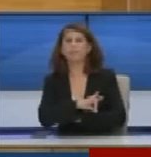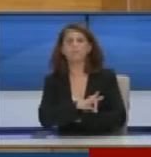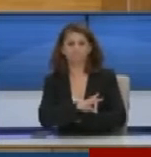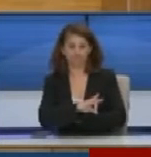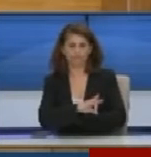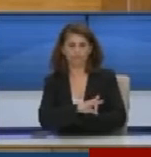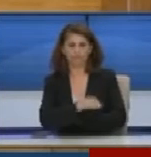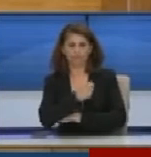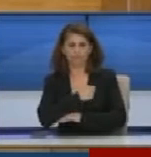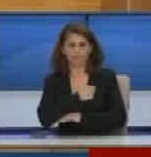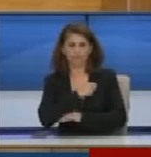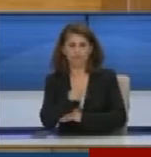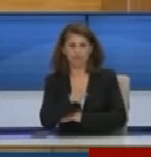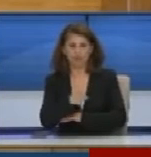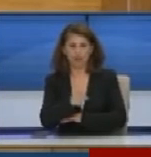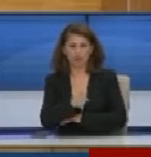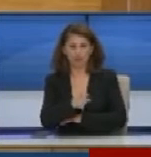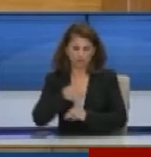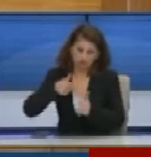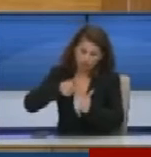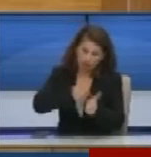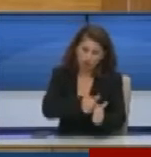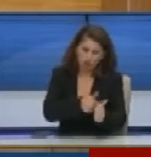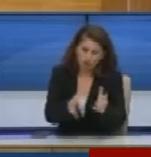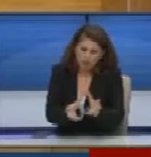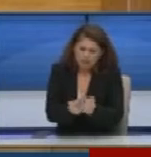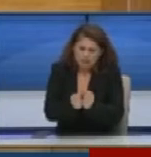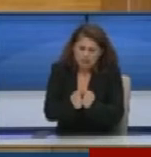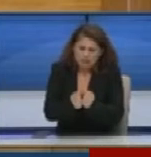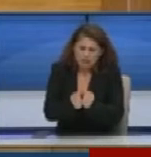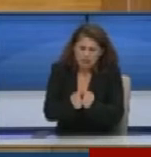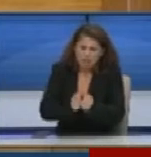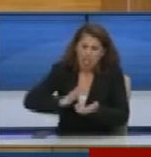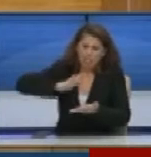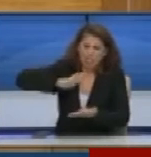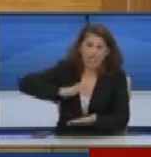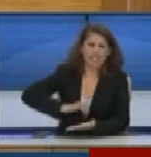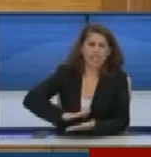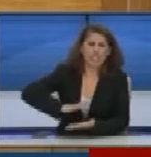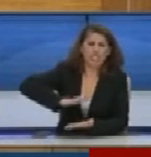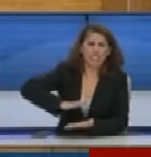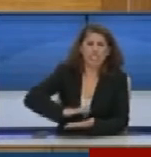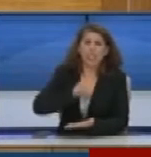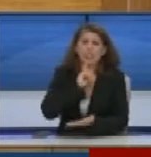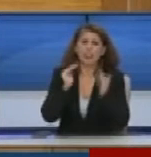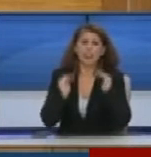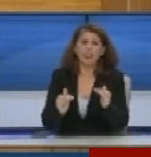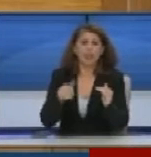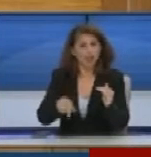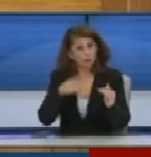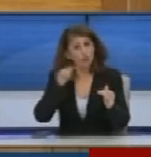αποδεικνύονται οπαδοί της συντήρησης και της καθήλωσης. Ενός καθεστώτος που μάλιστα και οι ίδιοι